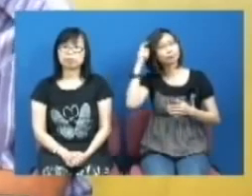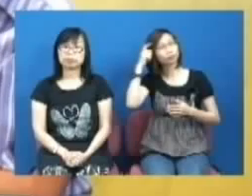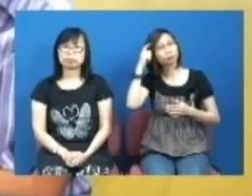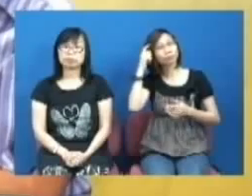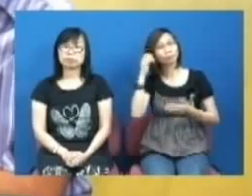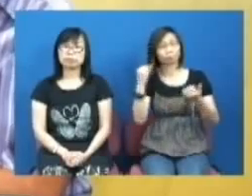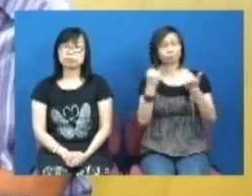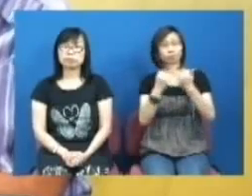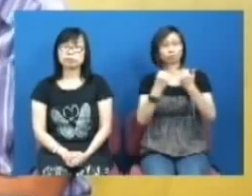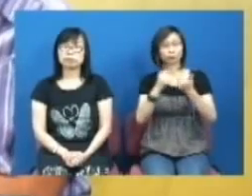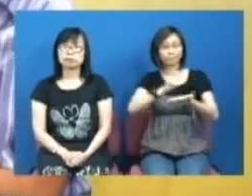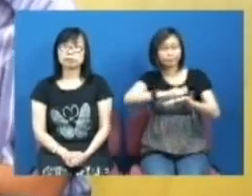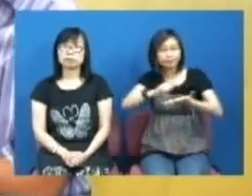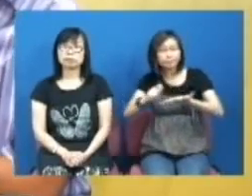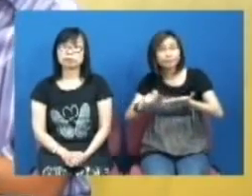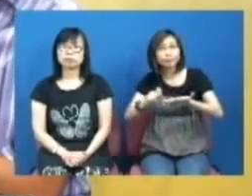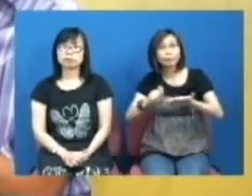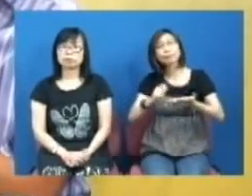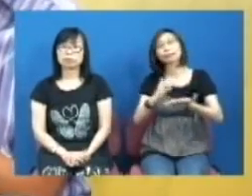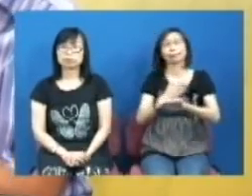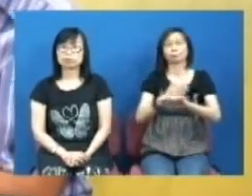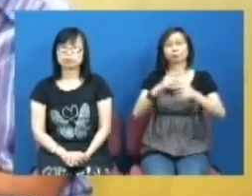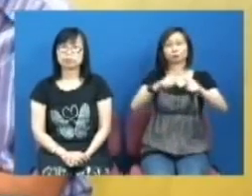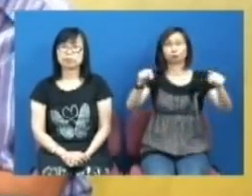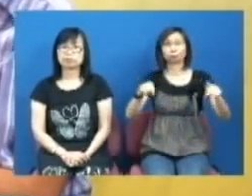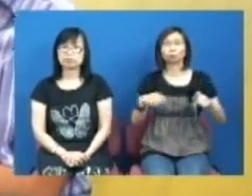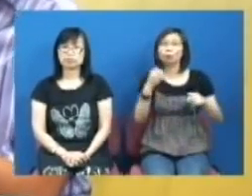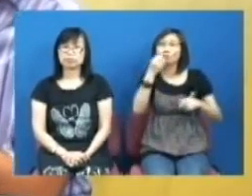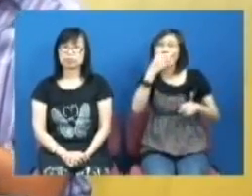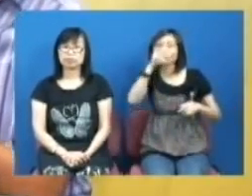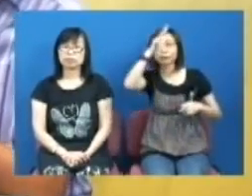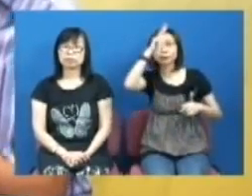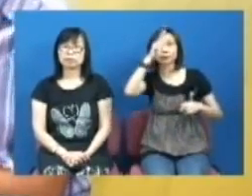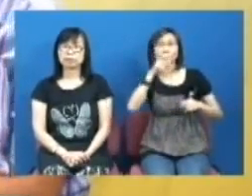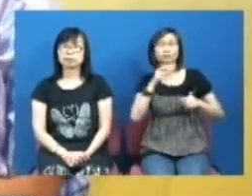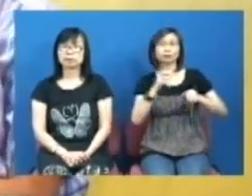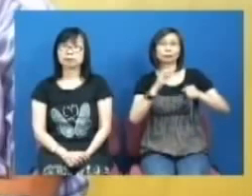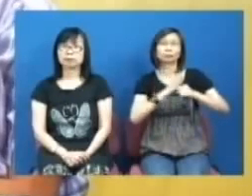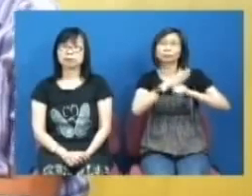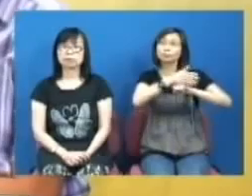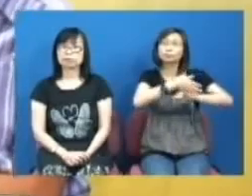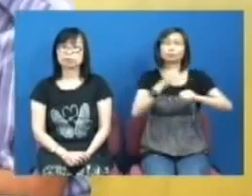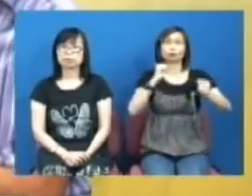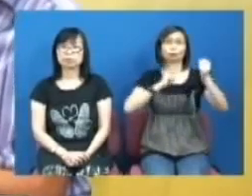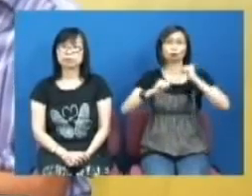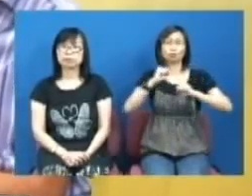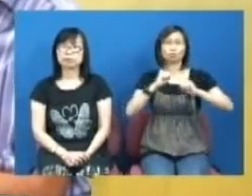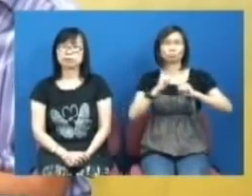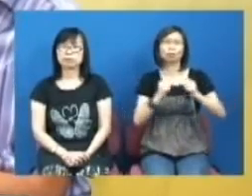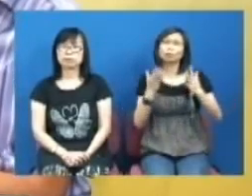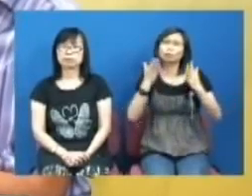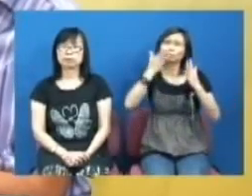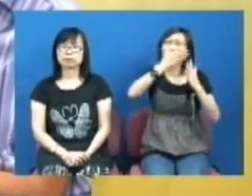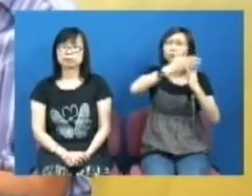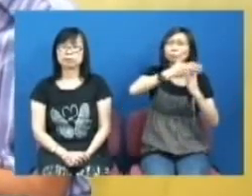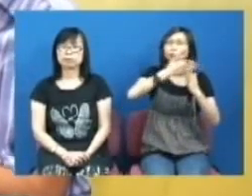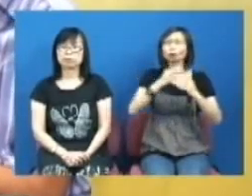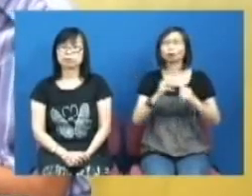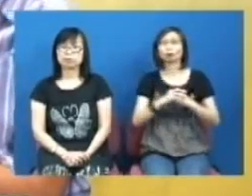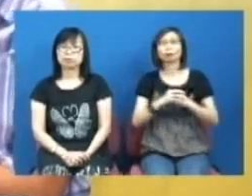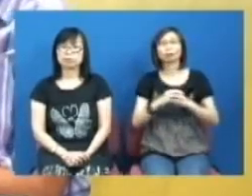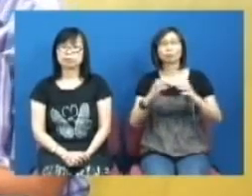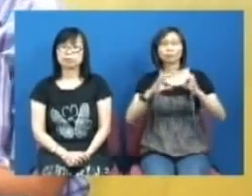候都會說，喂，其實香港社會運動應該都是要依賴政黨，要透過政黨才能夠令到社會運動可